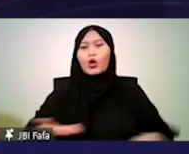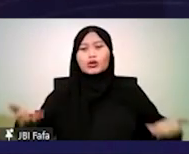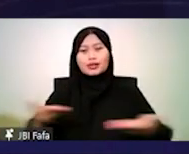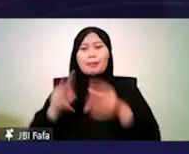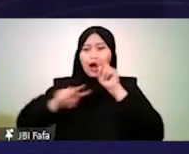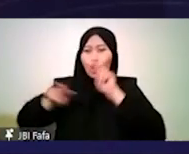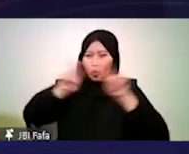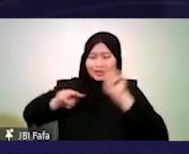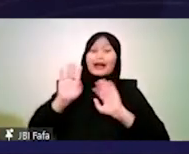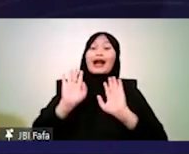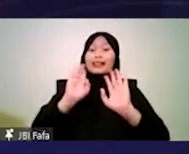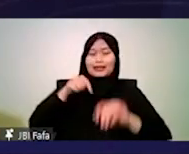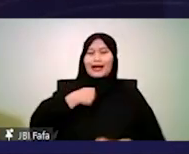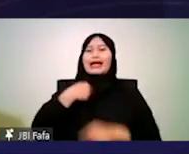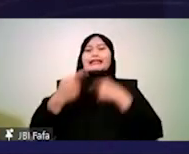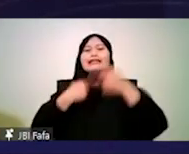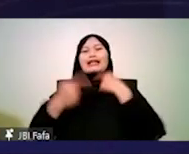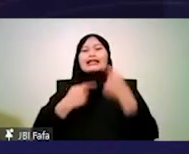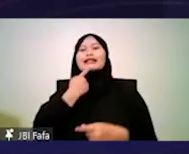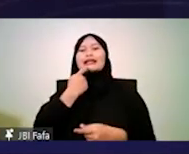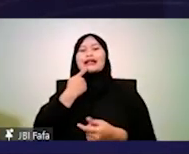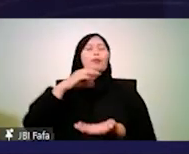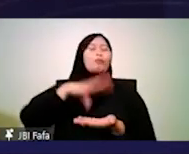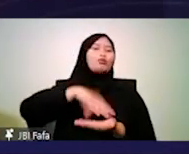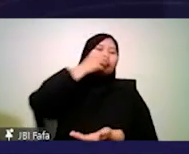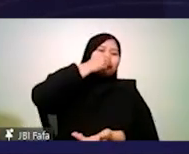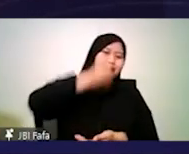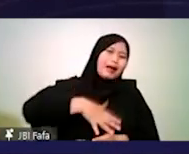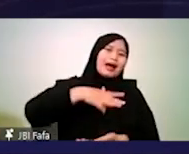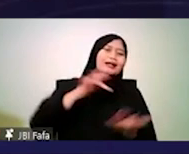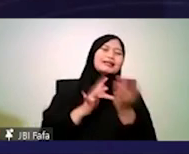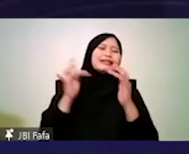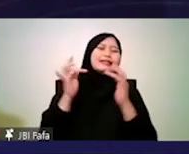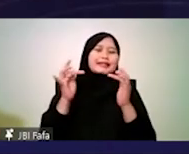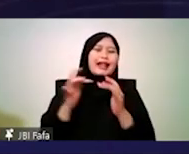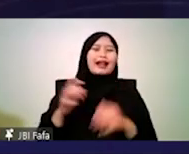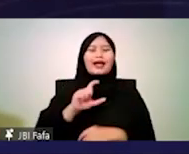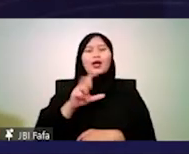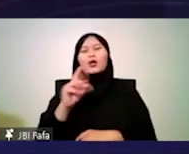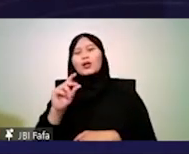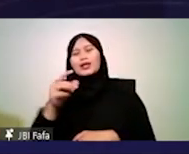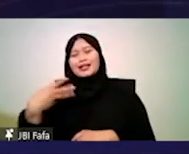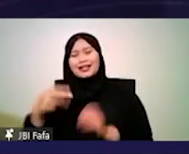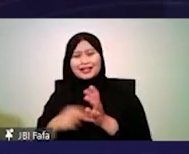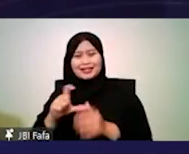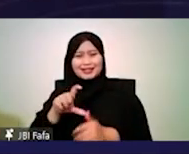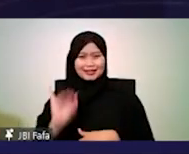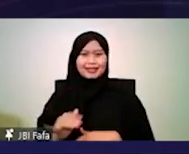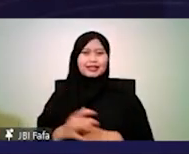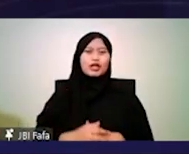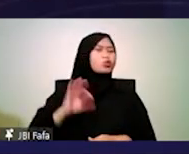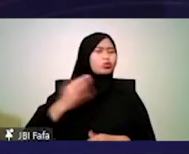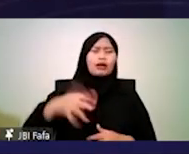Jelaskan untuk center Bank digital karena gw stop lah Pokoke digital pembayaran kita